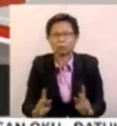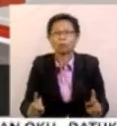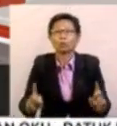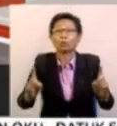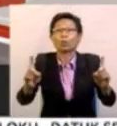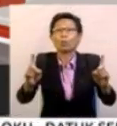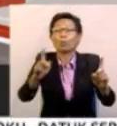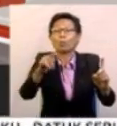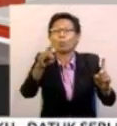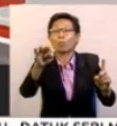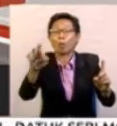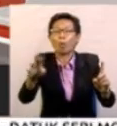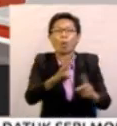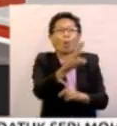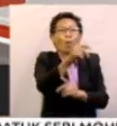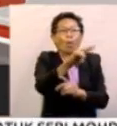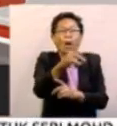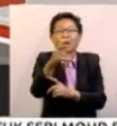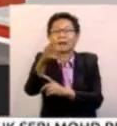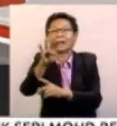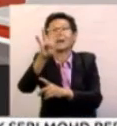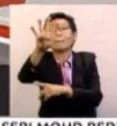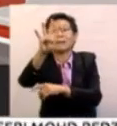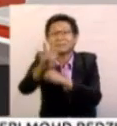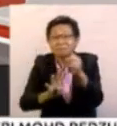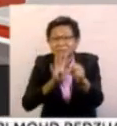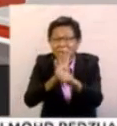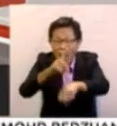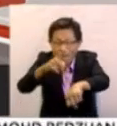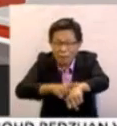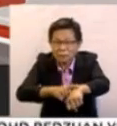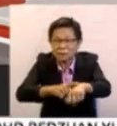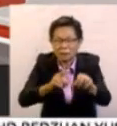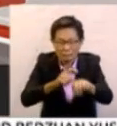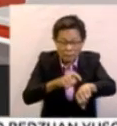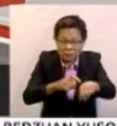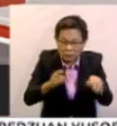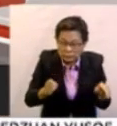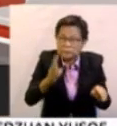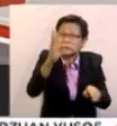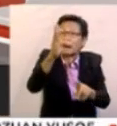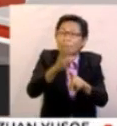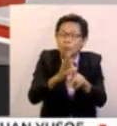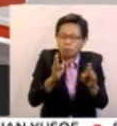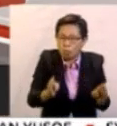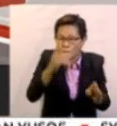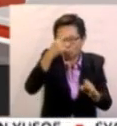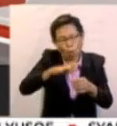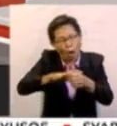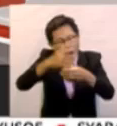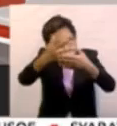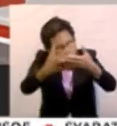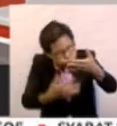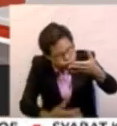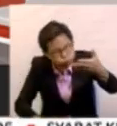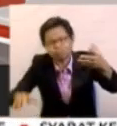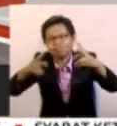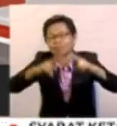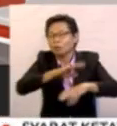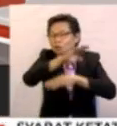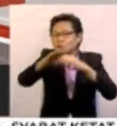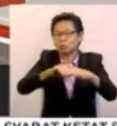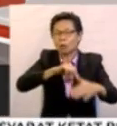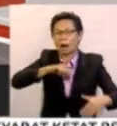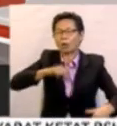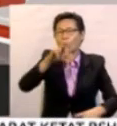Wang, Kelian 4 tahun lepas dijangka mengambil masa 6 bulan untuk melengkapkan siasatan dan kesemua anggota RCI